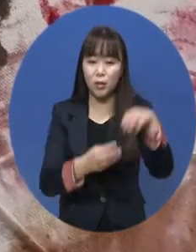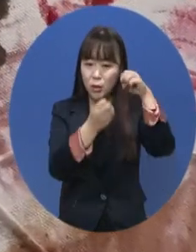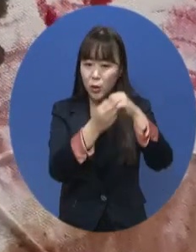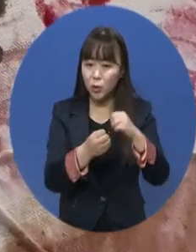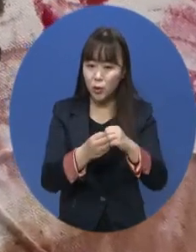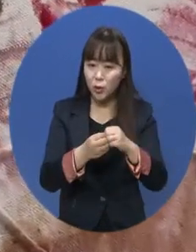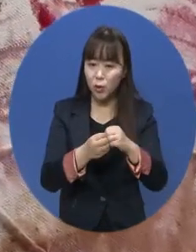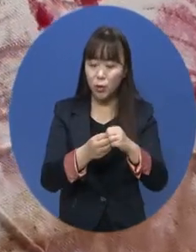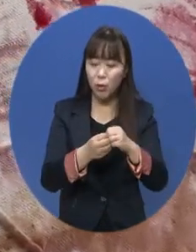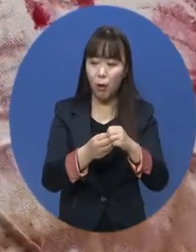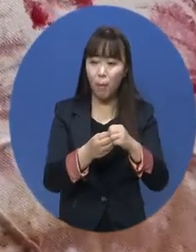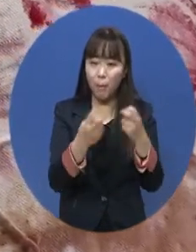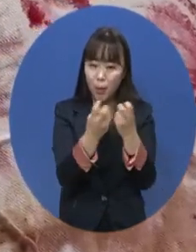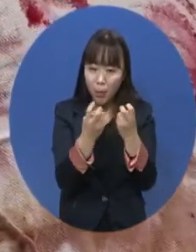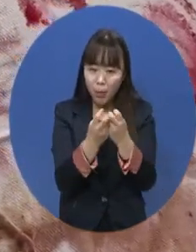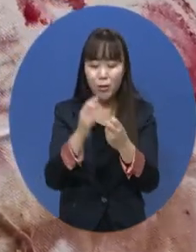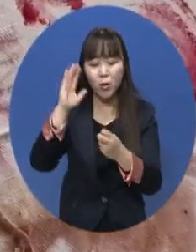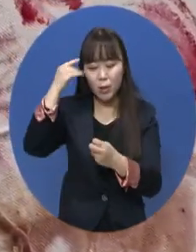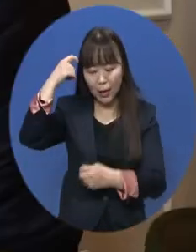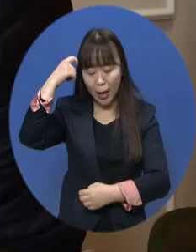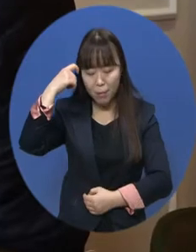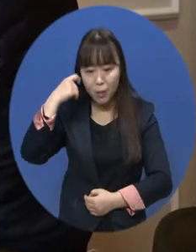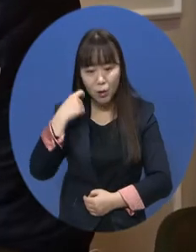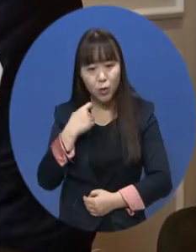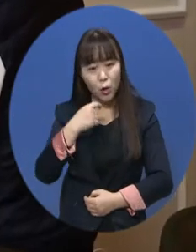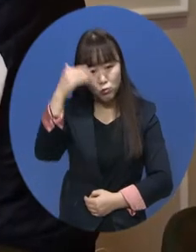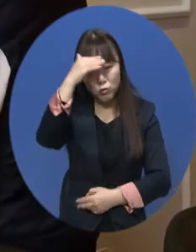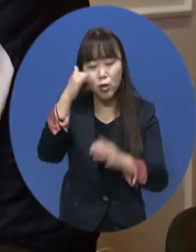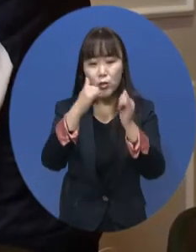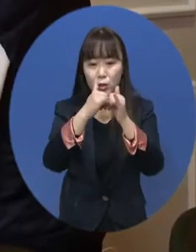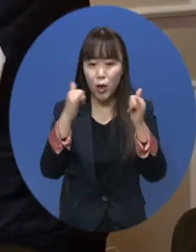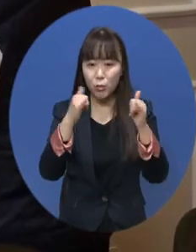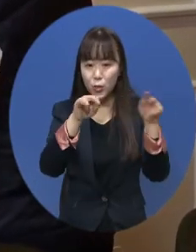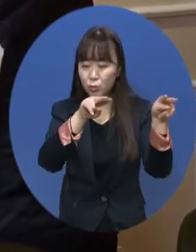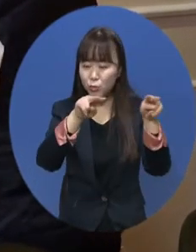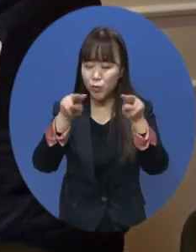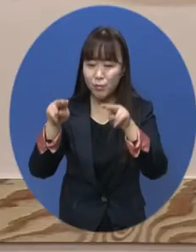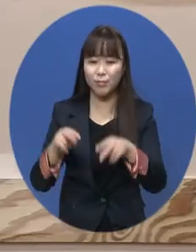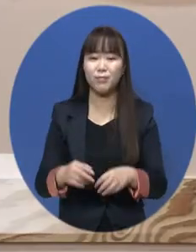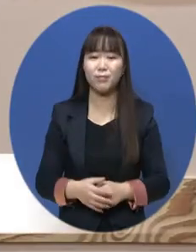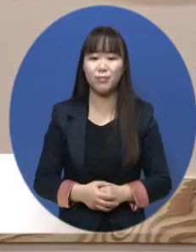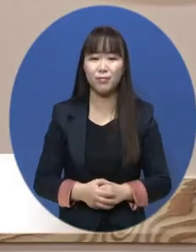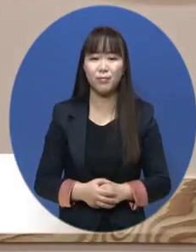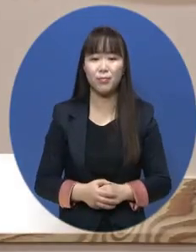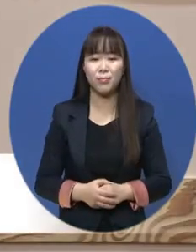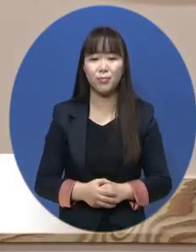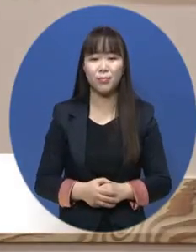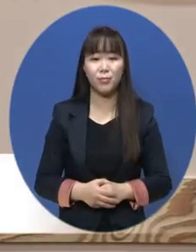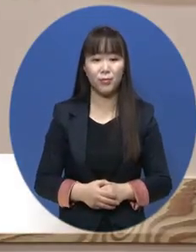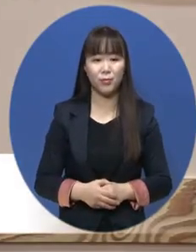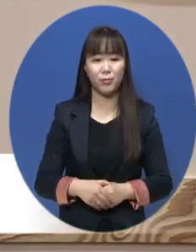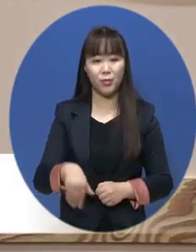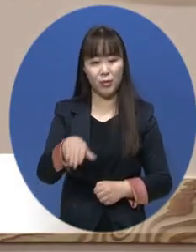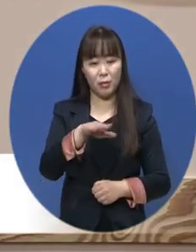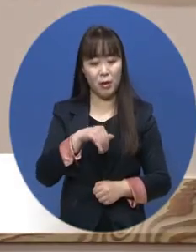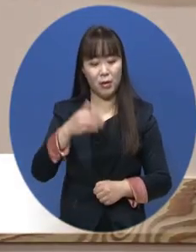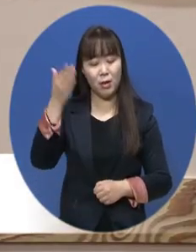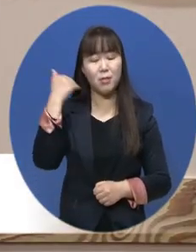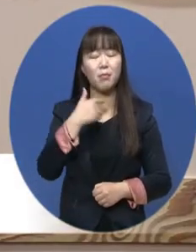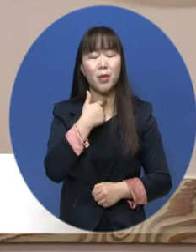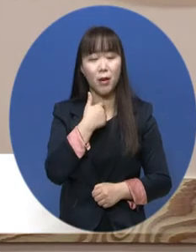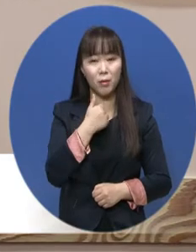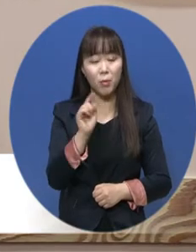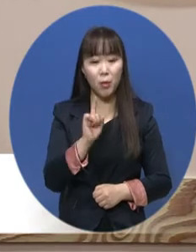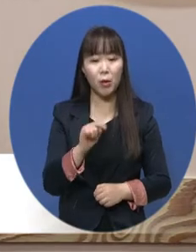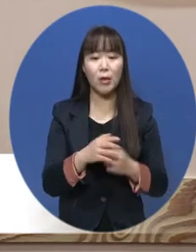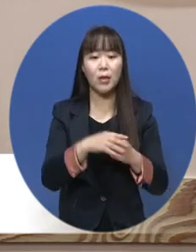전통적인 화법과 현대적인 감각은 관람객들의 발걸음을 멈추게 합니다. 저희가 기존에 전시를 기획할